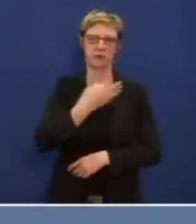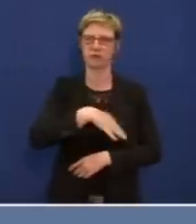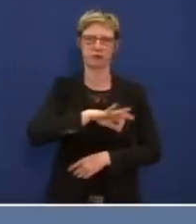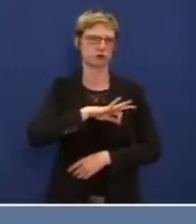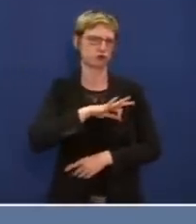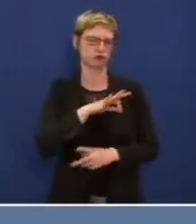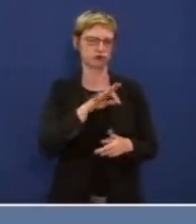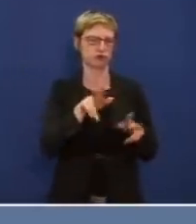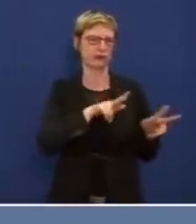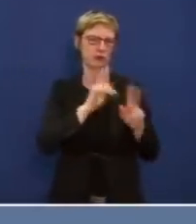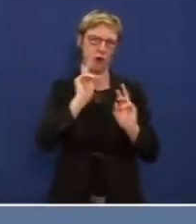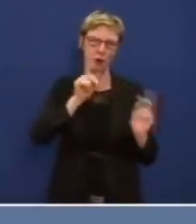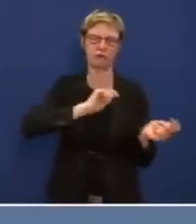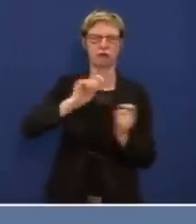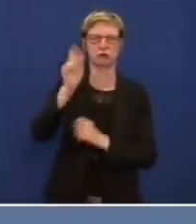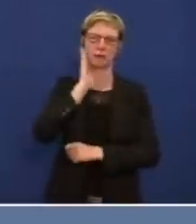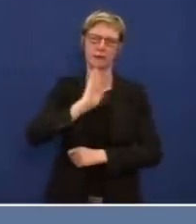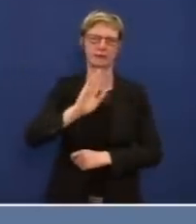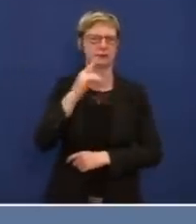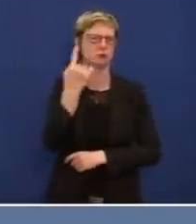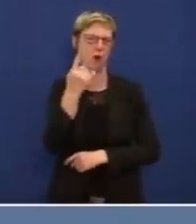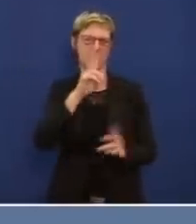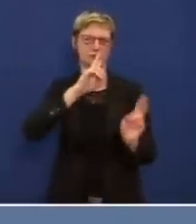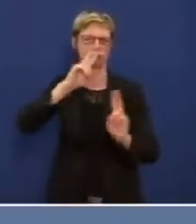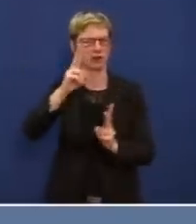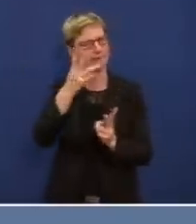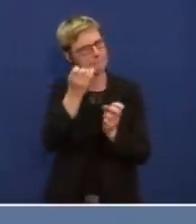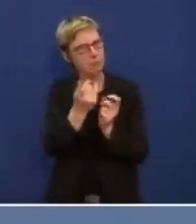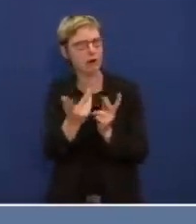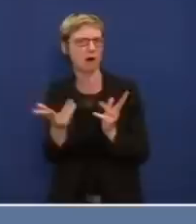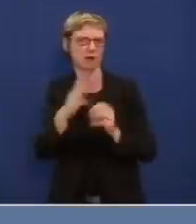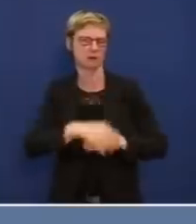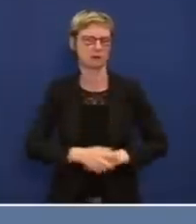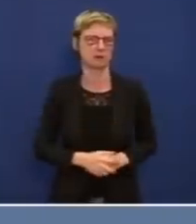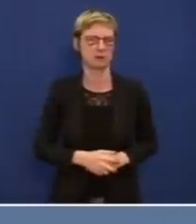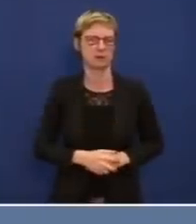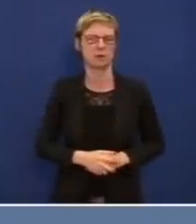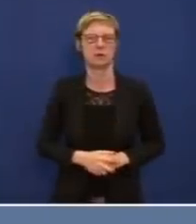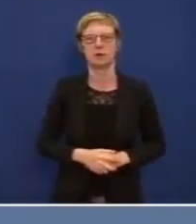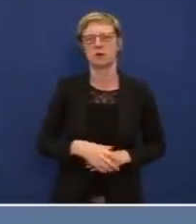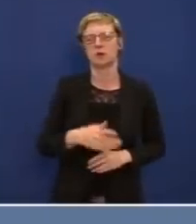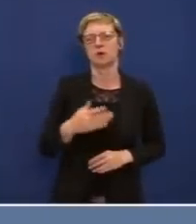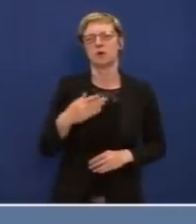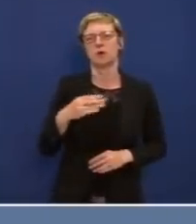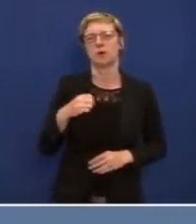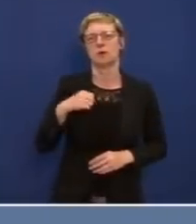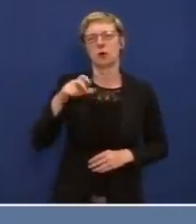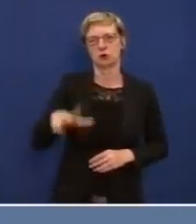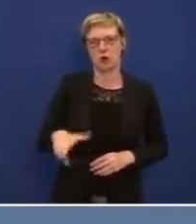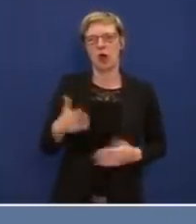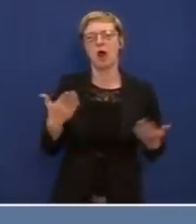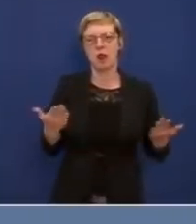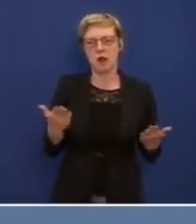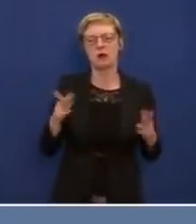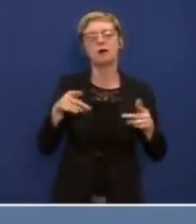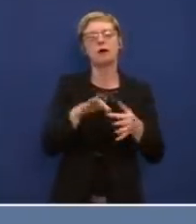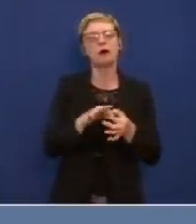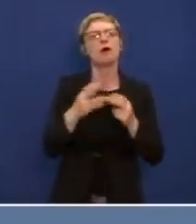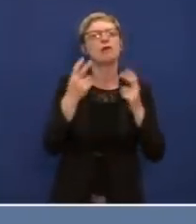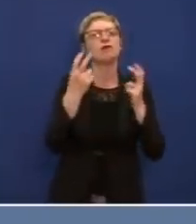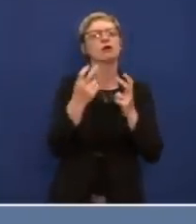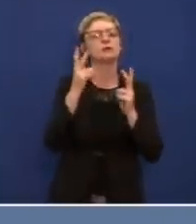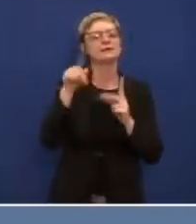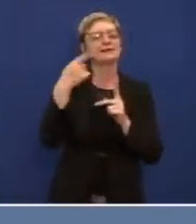hat einen ähnlichen Vorschlag gemacht. Wir werden unter portugiesischem Vorsitz in der nächsten Woche einen Ministerrat